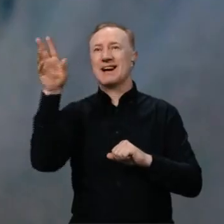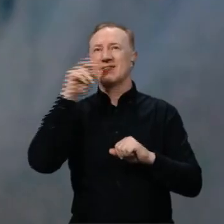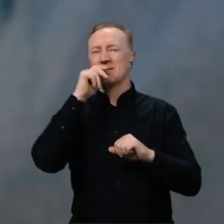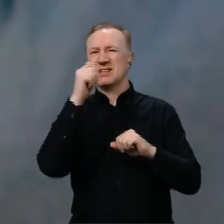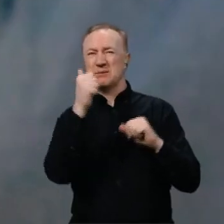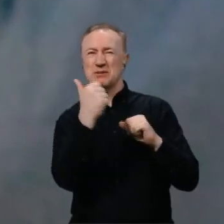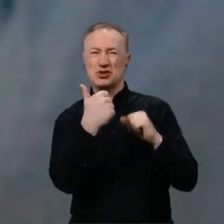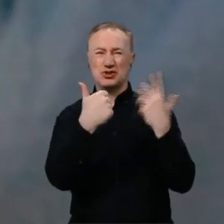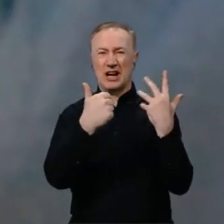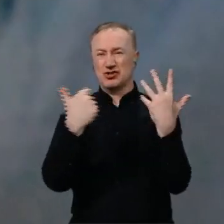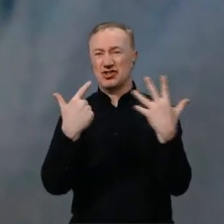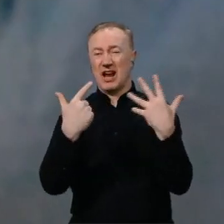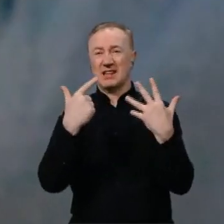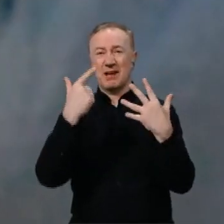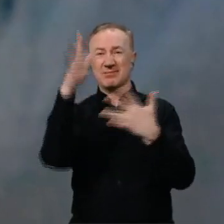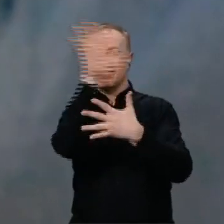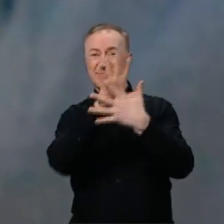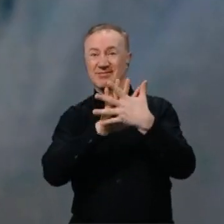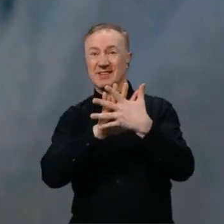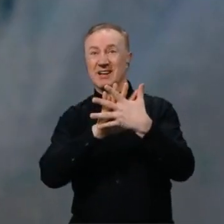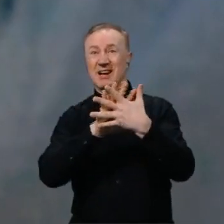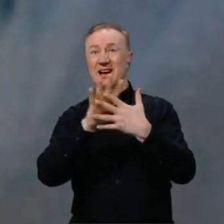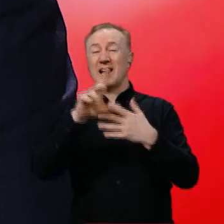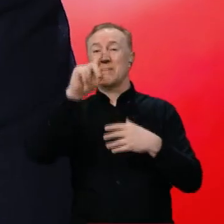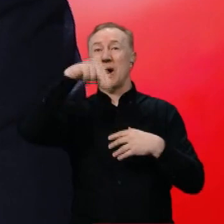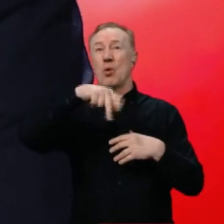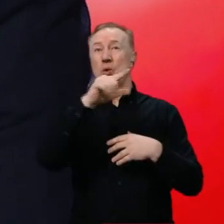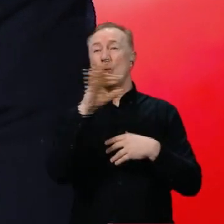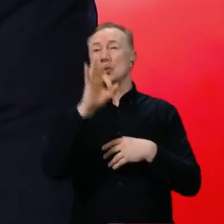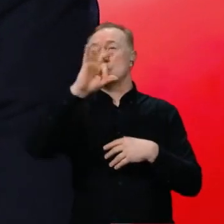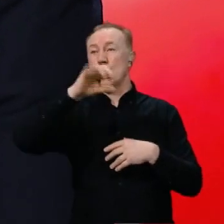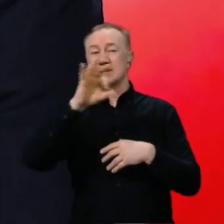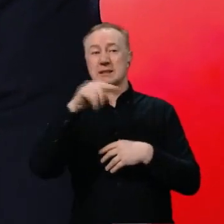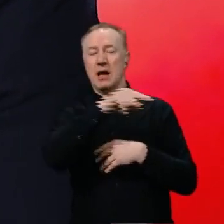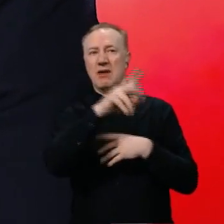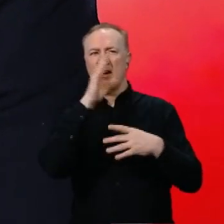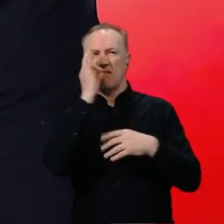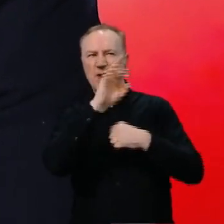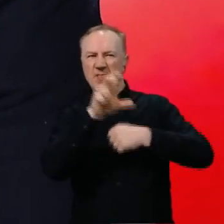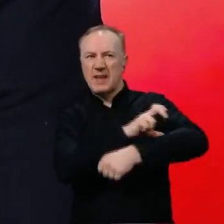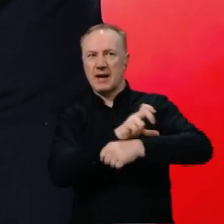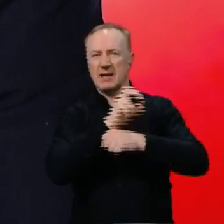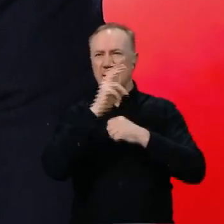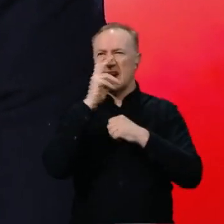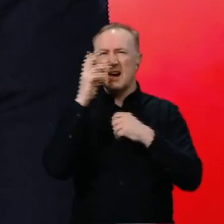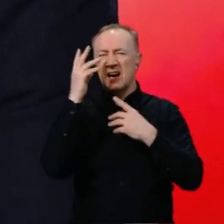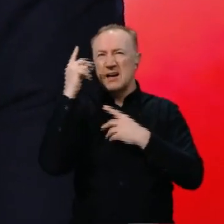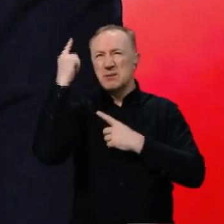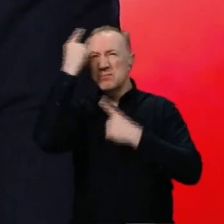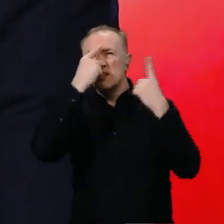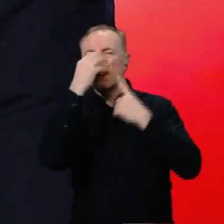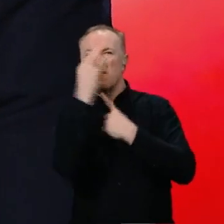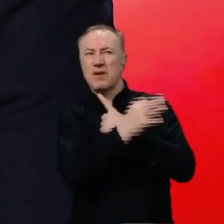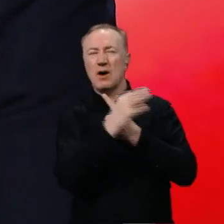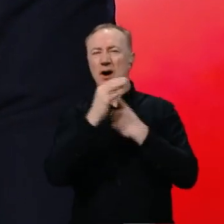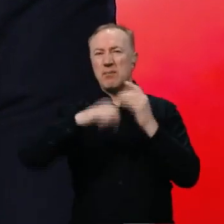Souzie. Wszystkie informacje, jaką taktyką gra, jaki sztab zatrudnia, jaką ma filozofię postrzegania futbolu,